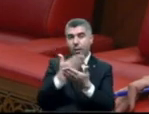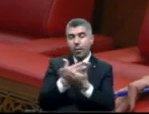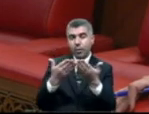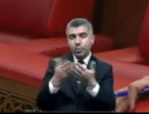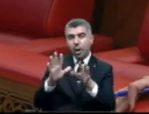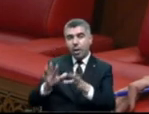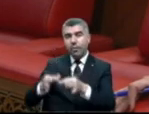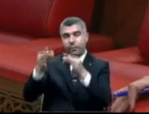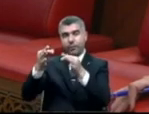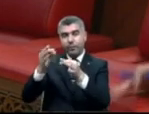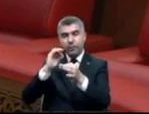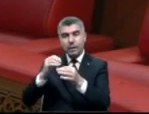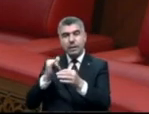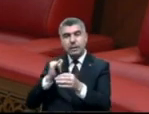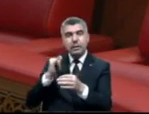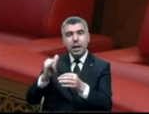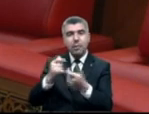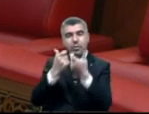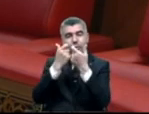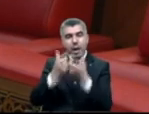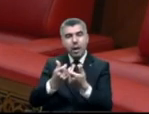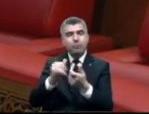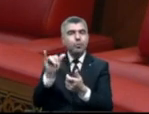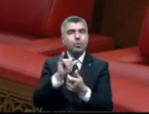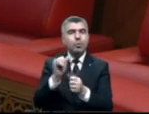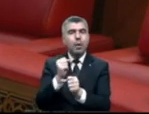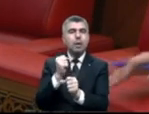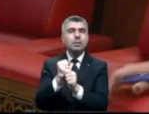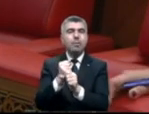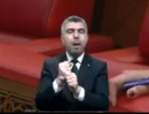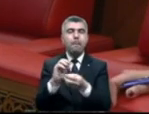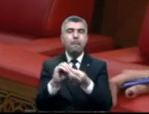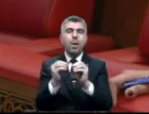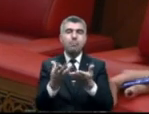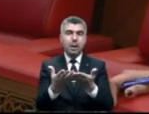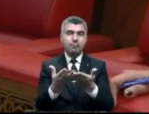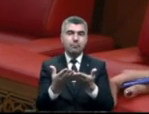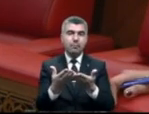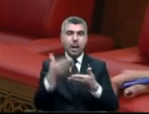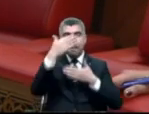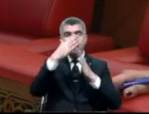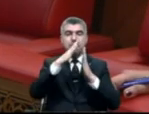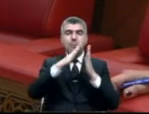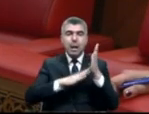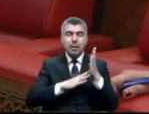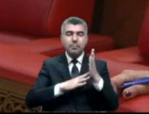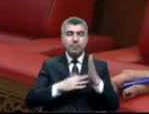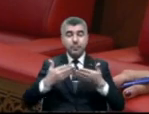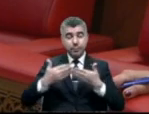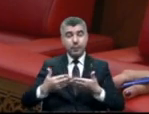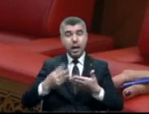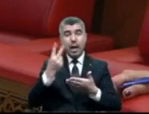والقطاعات الإنتاجية بشكل منتظم للوقوف على حالة التشغيل ببلادنا ونحن نشتغل من أجل أن تكون